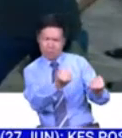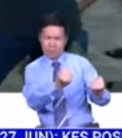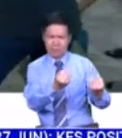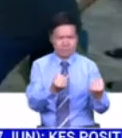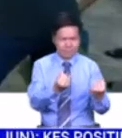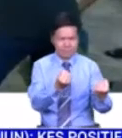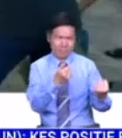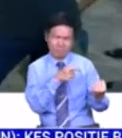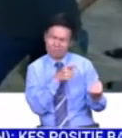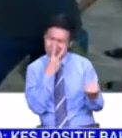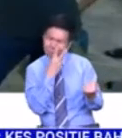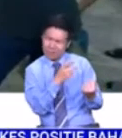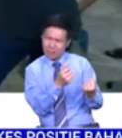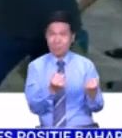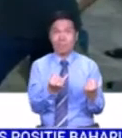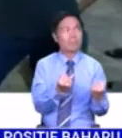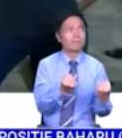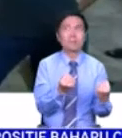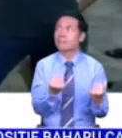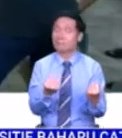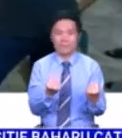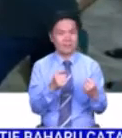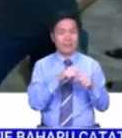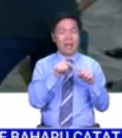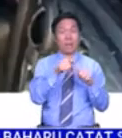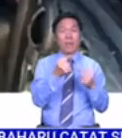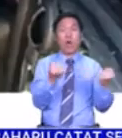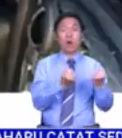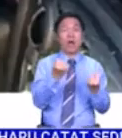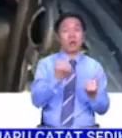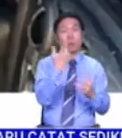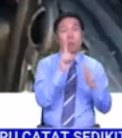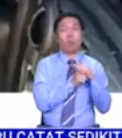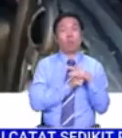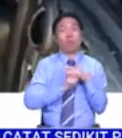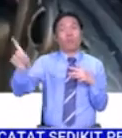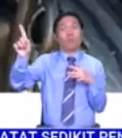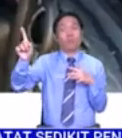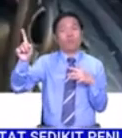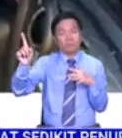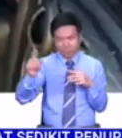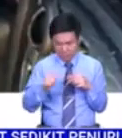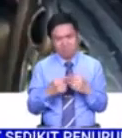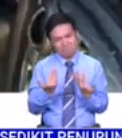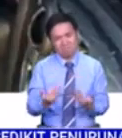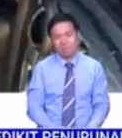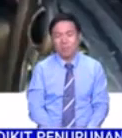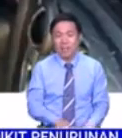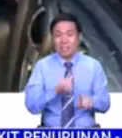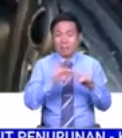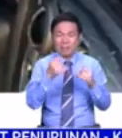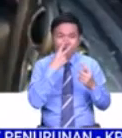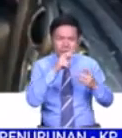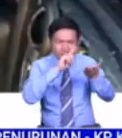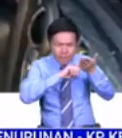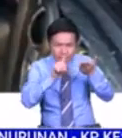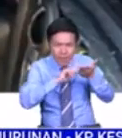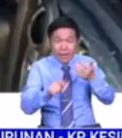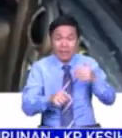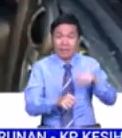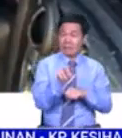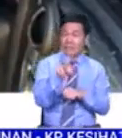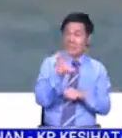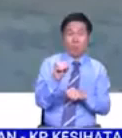keadaan mencurigakan namun pemandu itu sempat meninggalkan kenderaan itu dan melarikan diri hasil pemeriksa mendapati